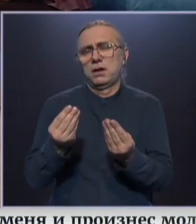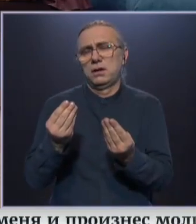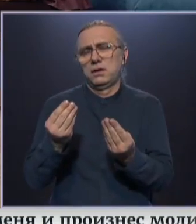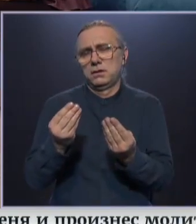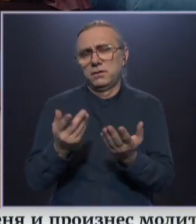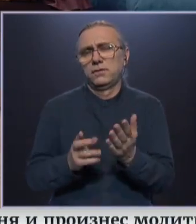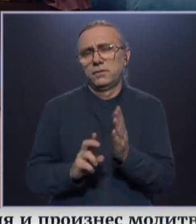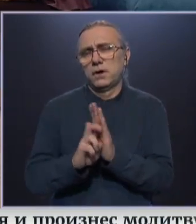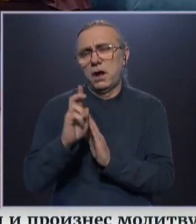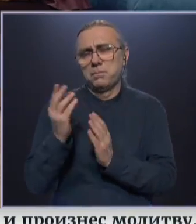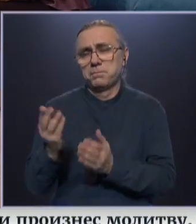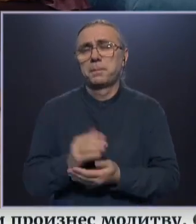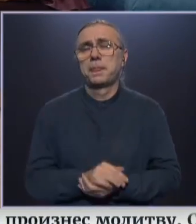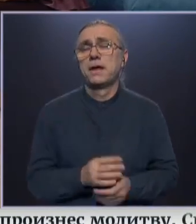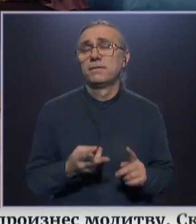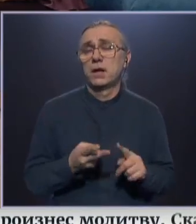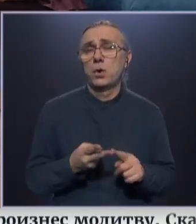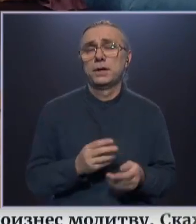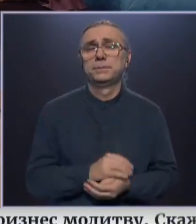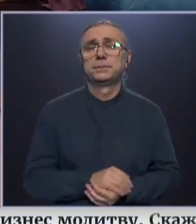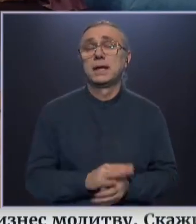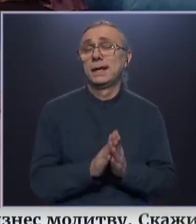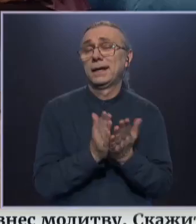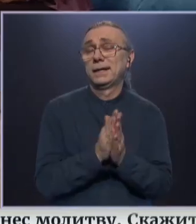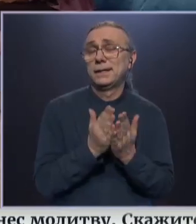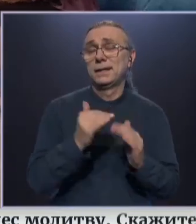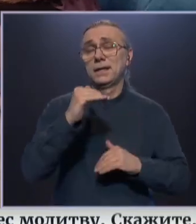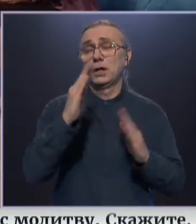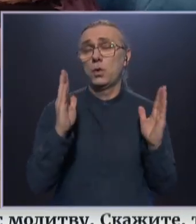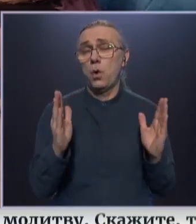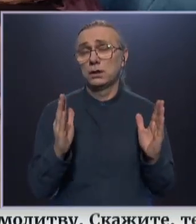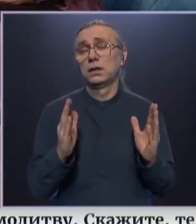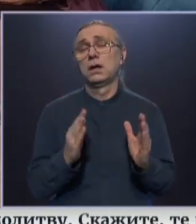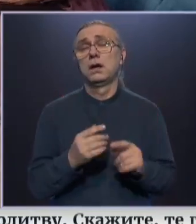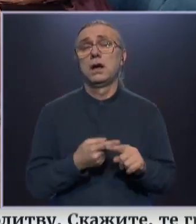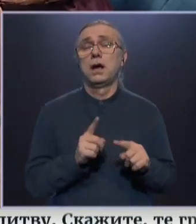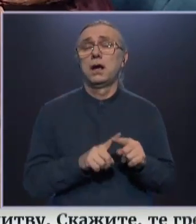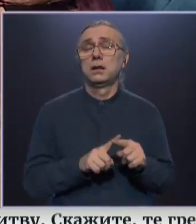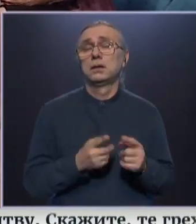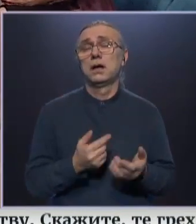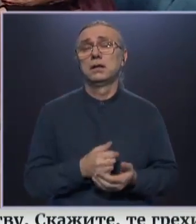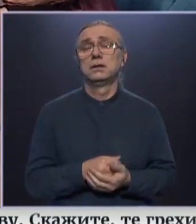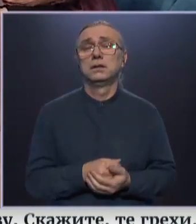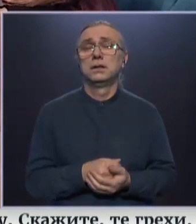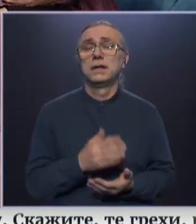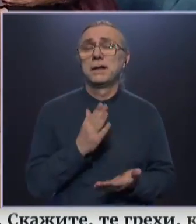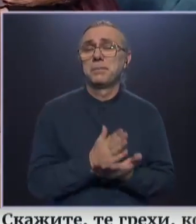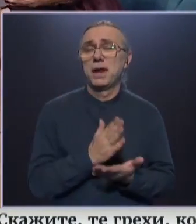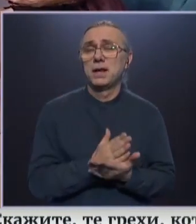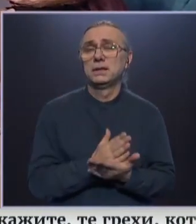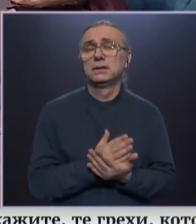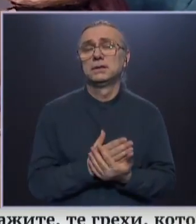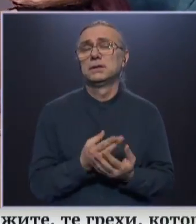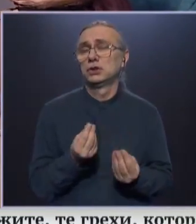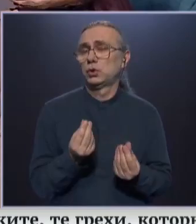Это раз. Второе – книги, иконы и так далее, календари – все имеет